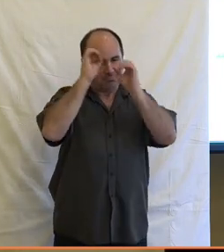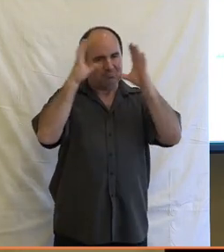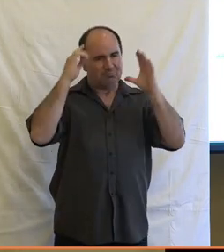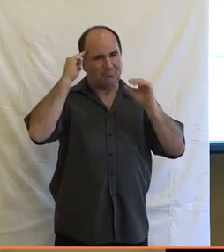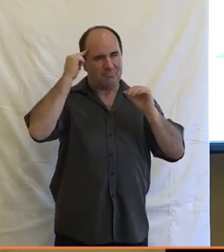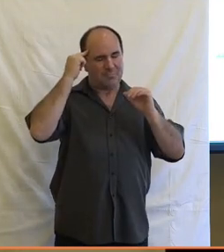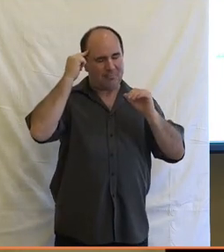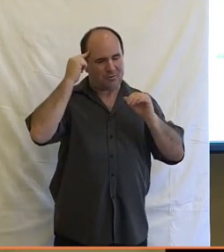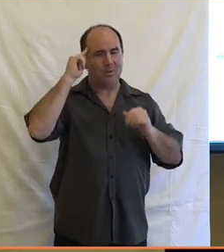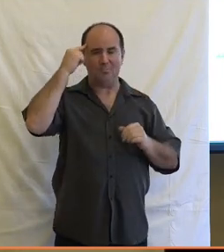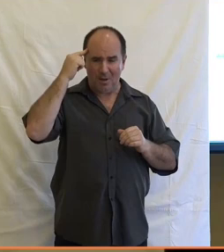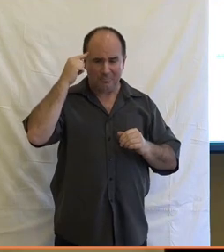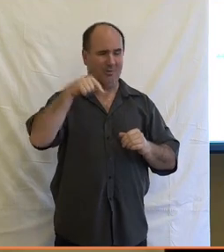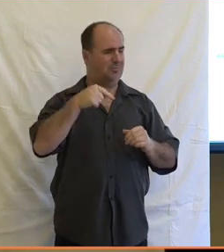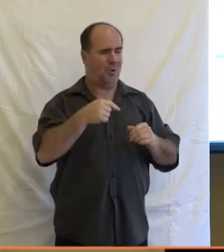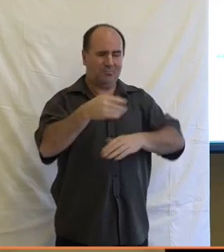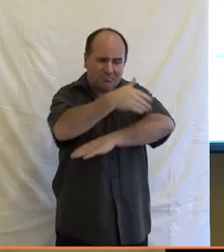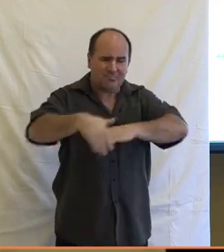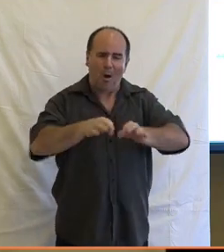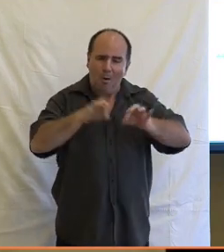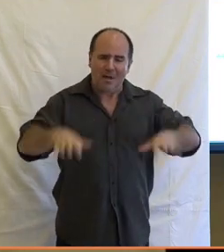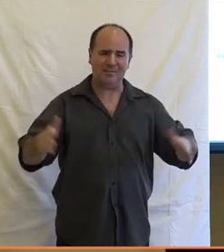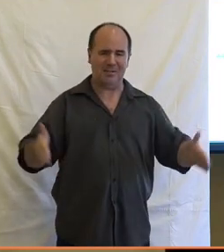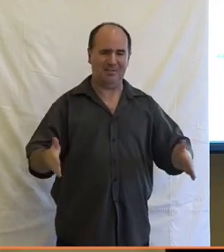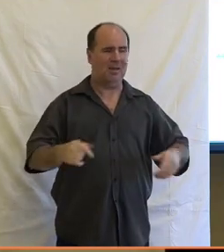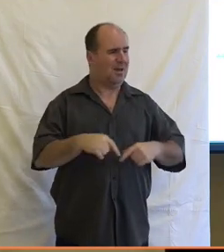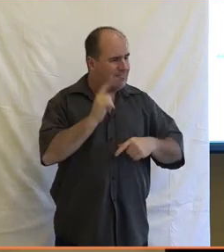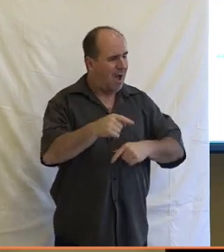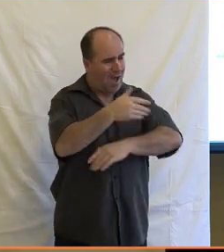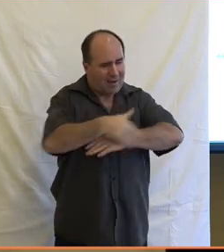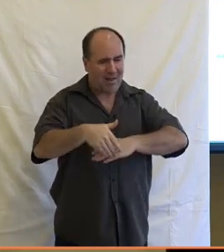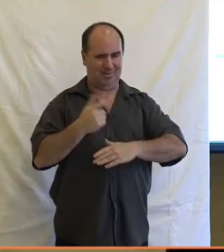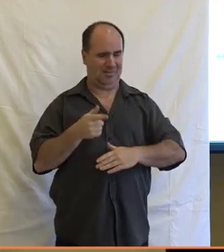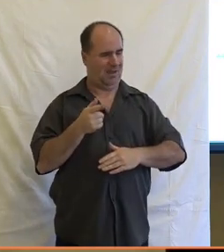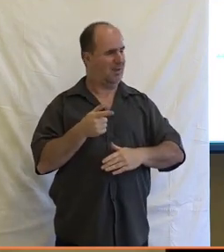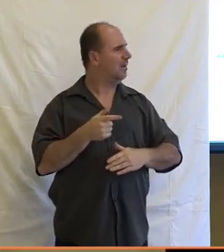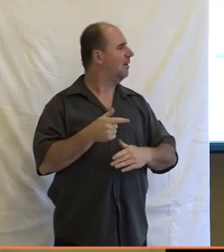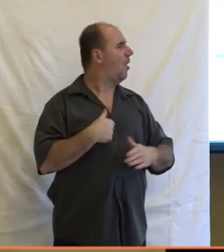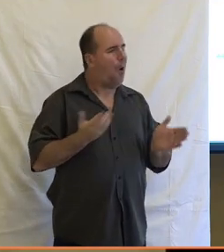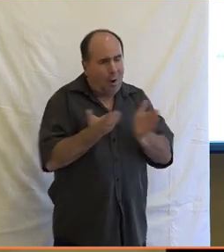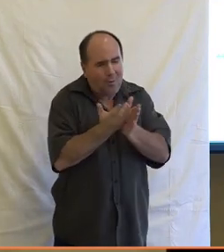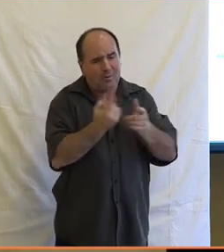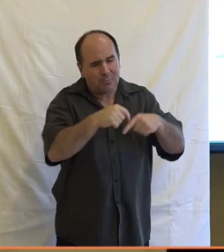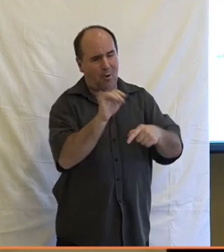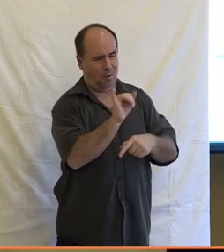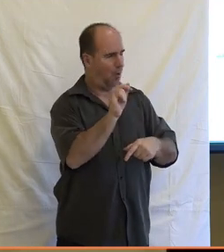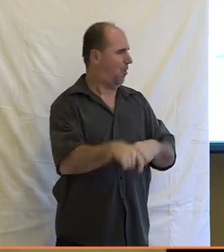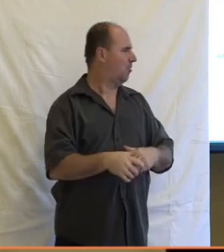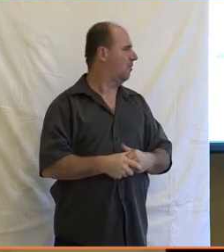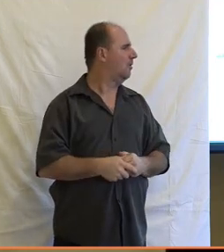tam omezení a i tak to vlastně těm uživatelům potom předkládat, hrát s nima čistou hru. Jo? Zase příklad